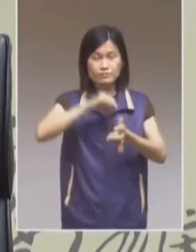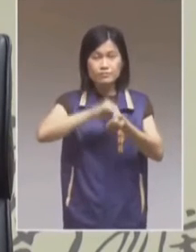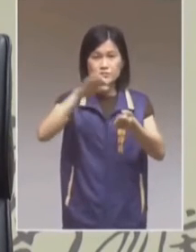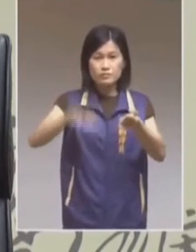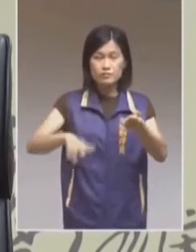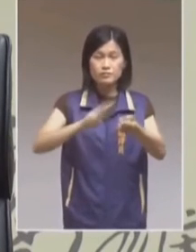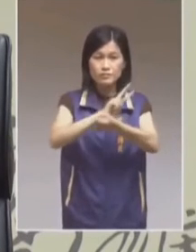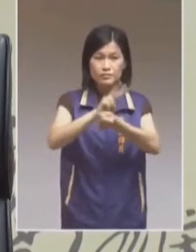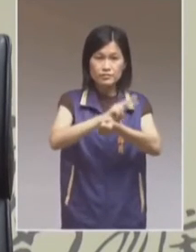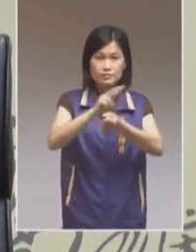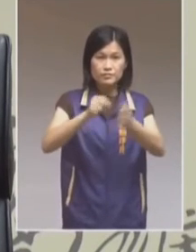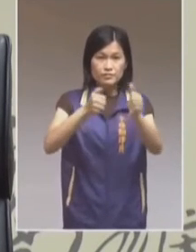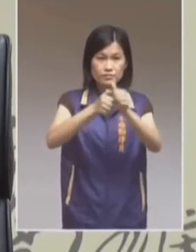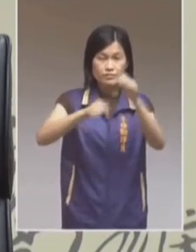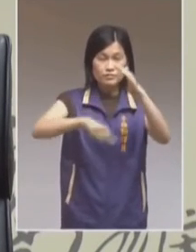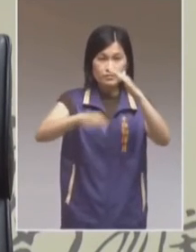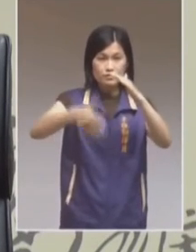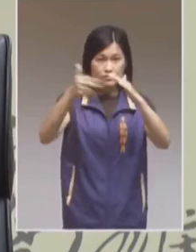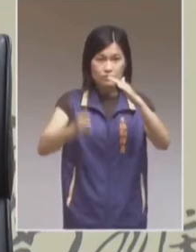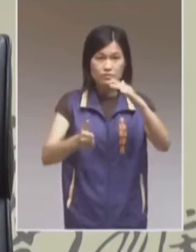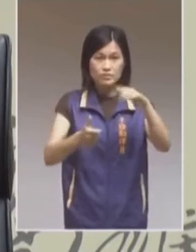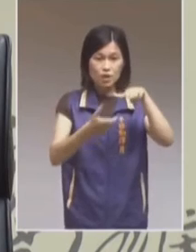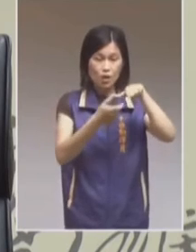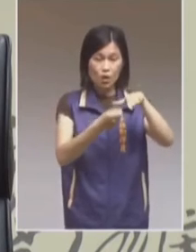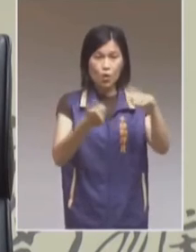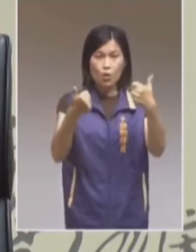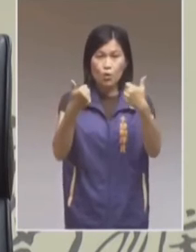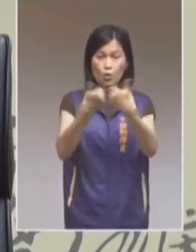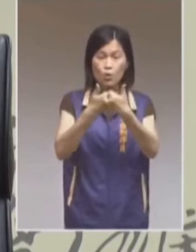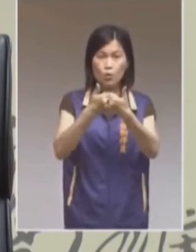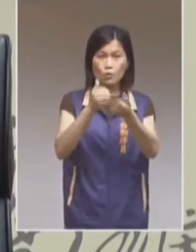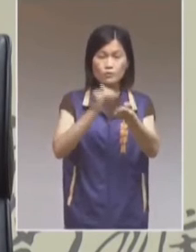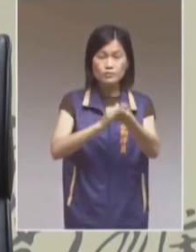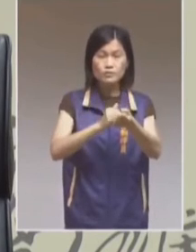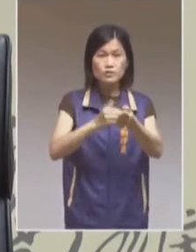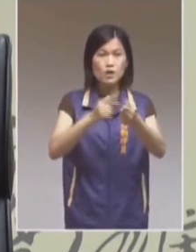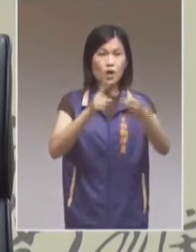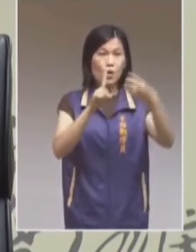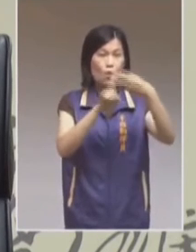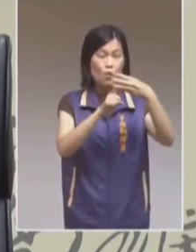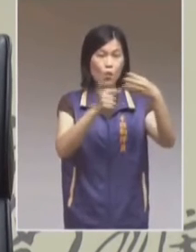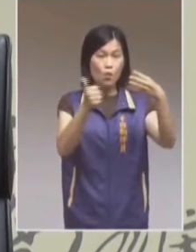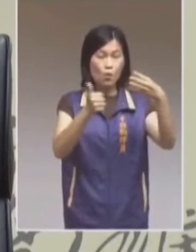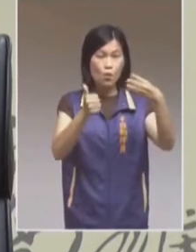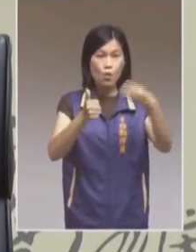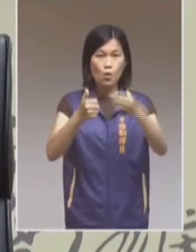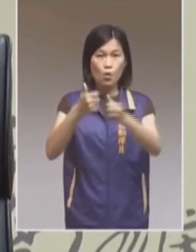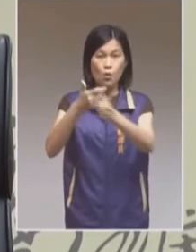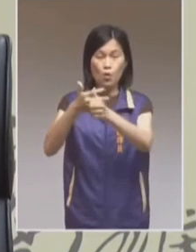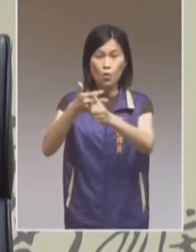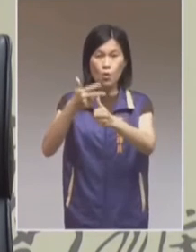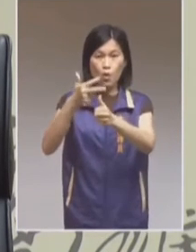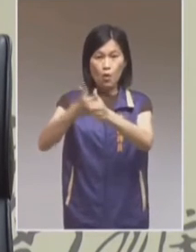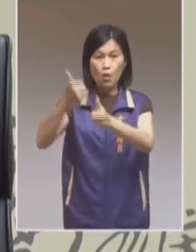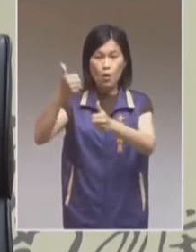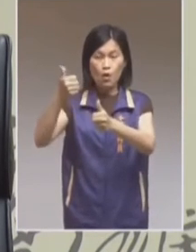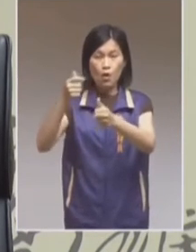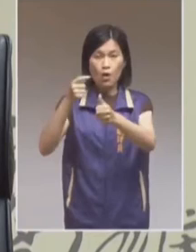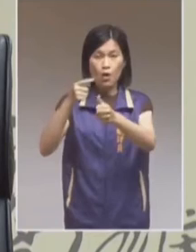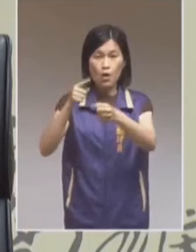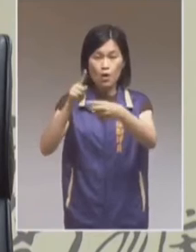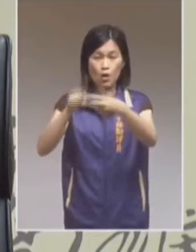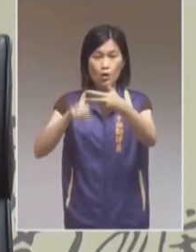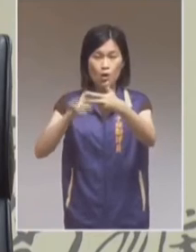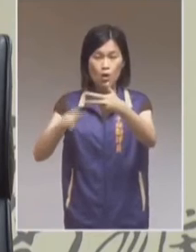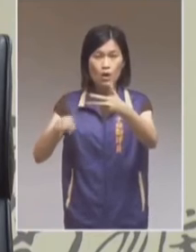长，我们两大医师工会的王理事长跟朱理事长，那还有软综合的这个陈